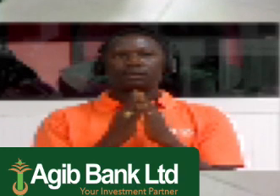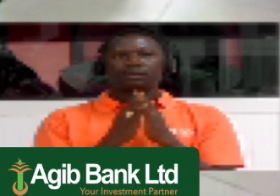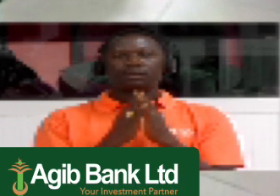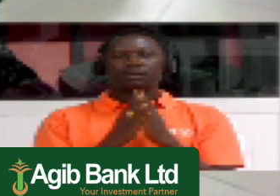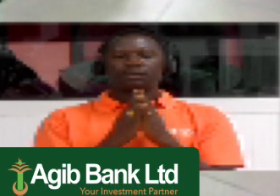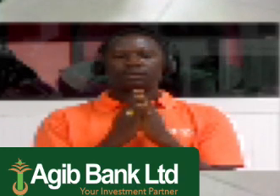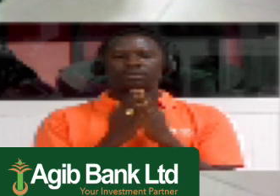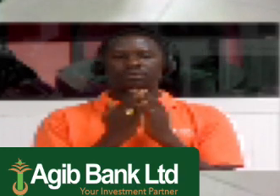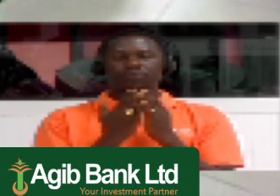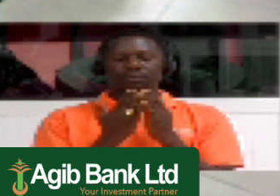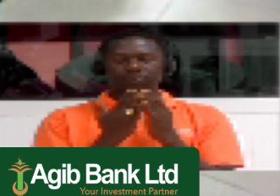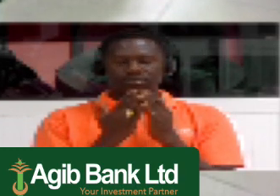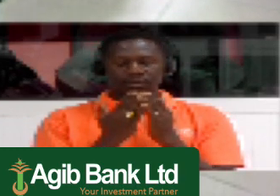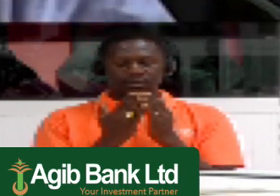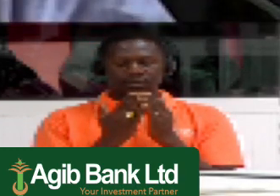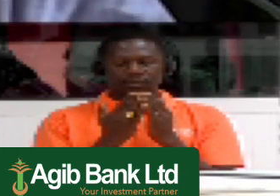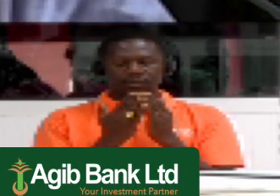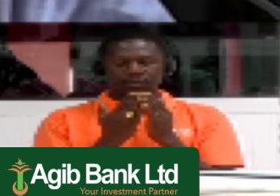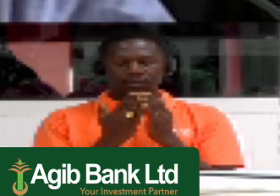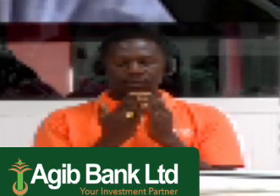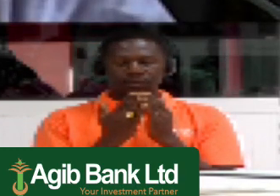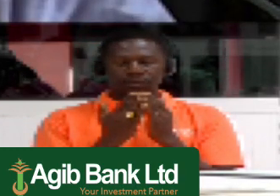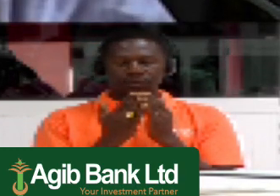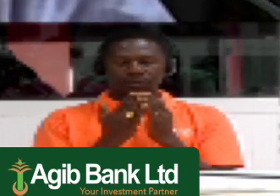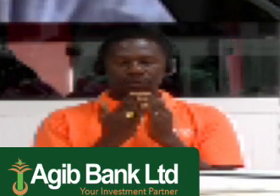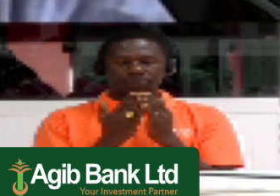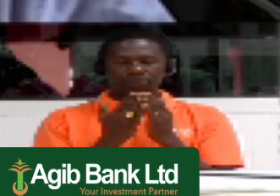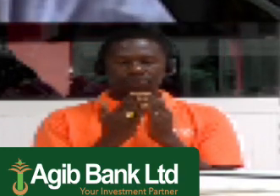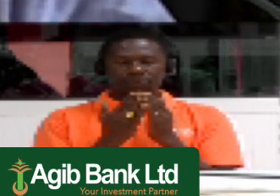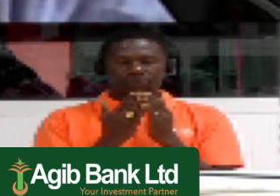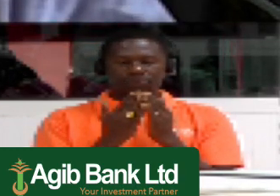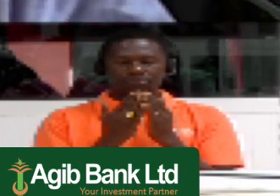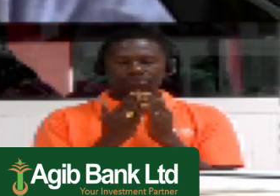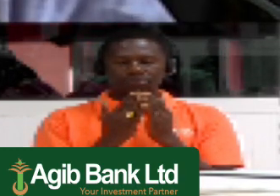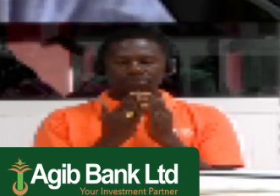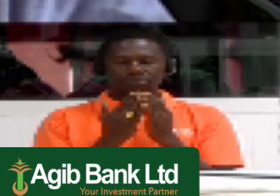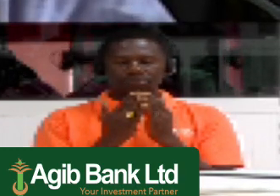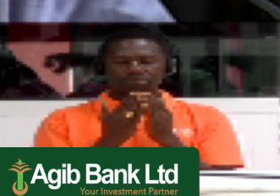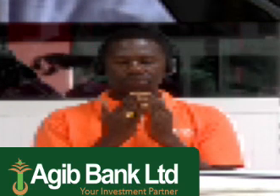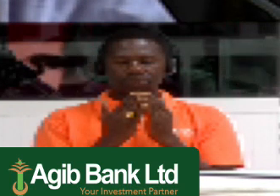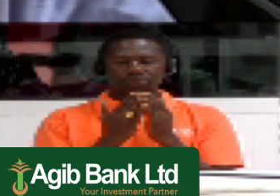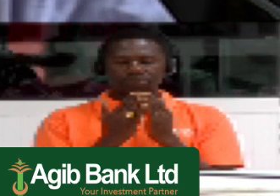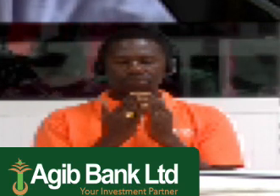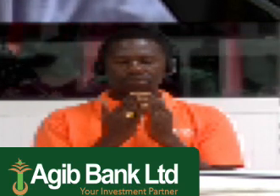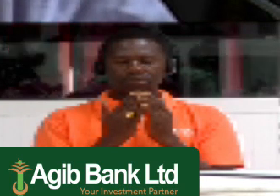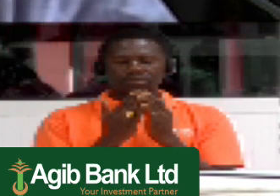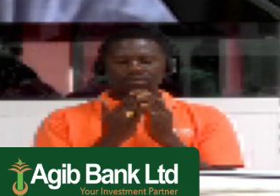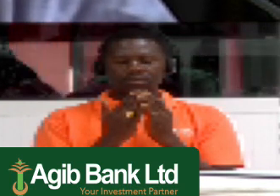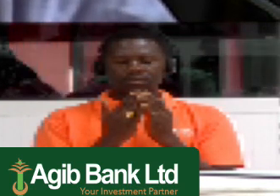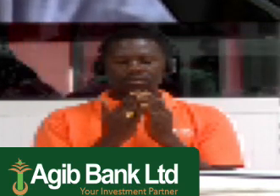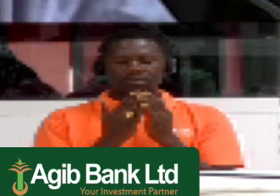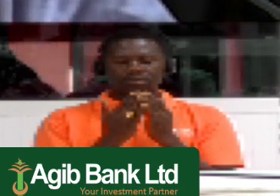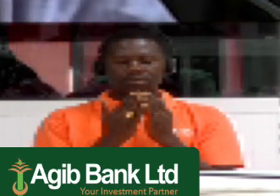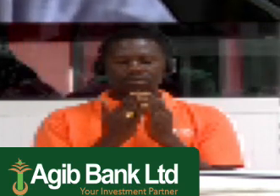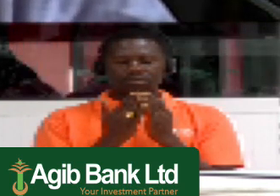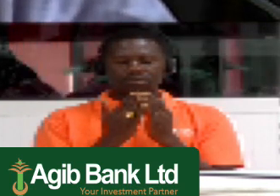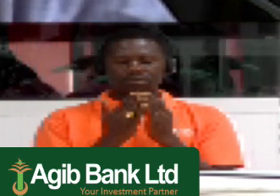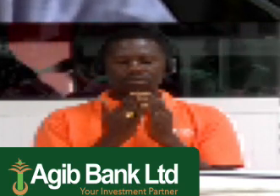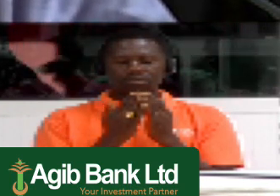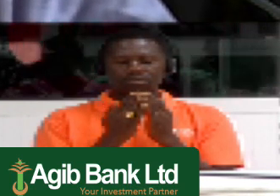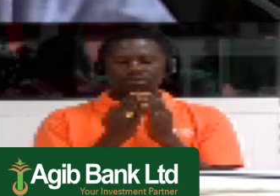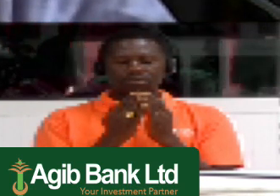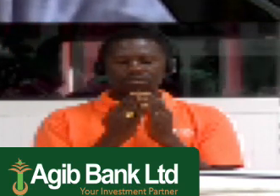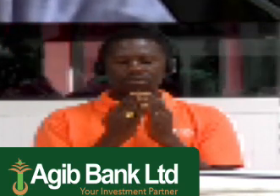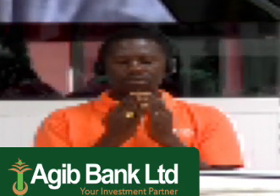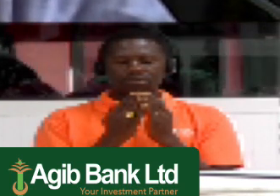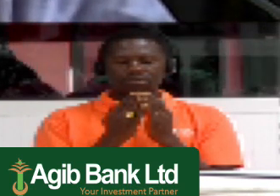من الجنة والناس. إن الله وملائكته يصلون على النبي أيها الذين آمنوا صلوا عليه وسلموا تسليما. صلى الله تعالى عليه وعلى